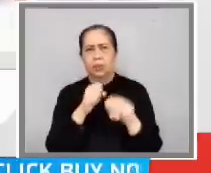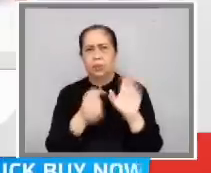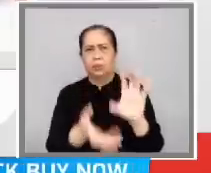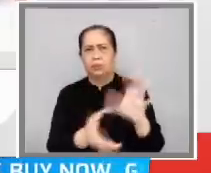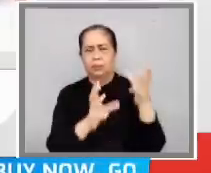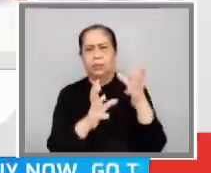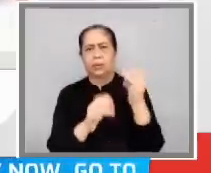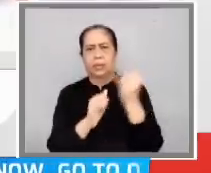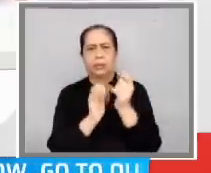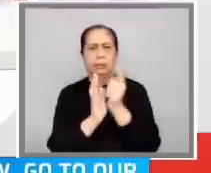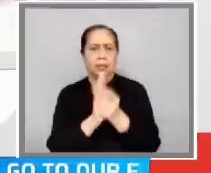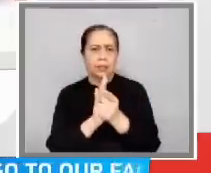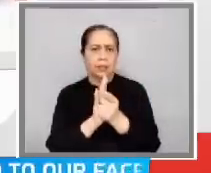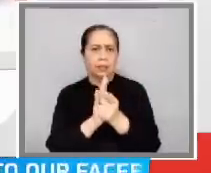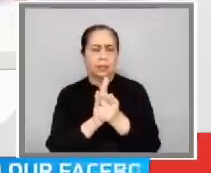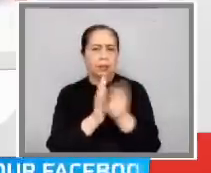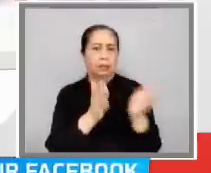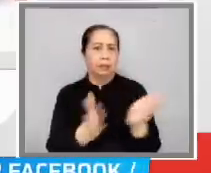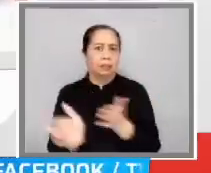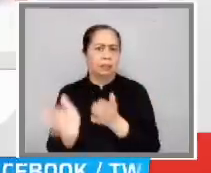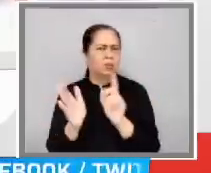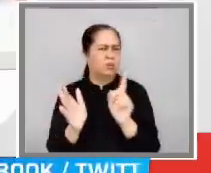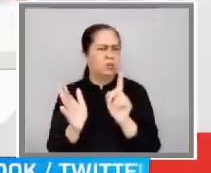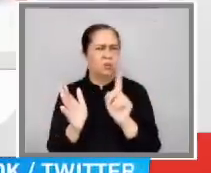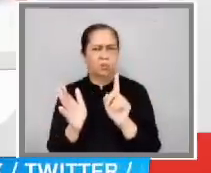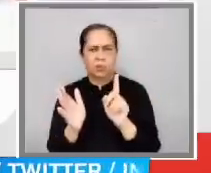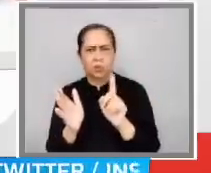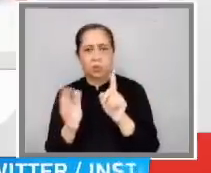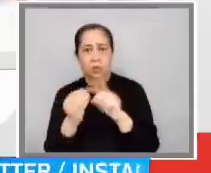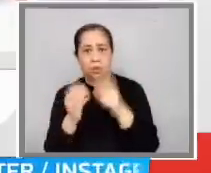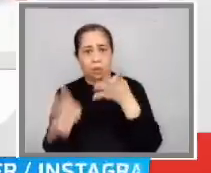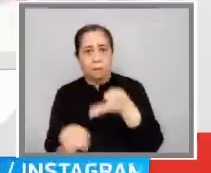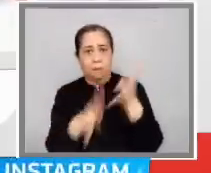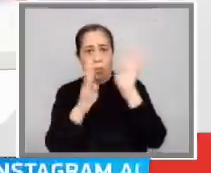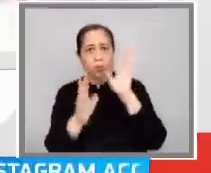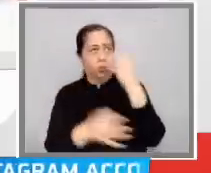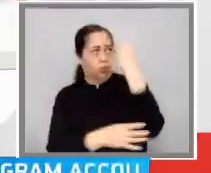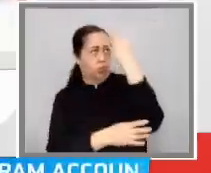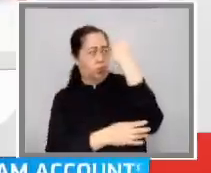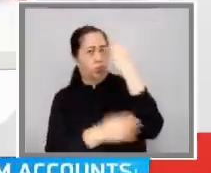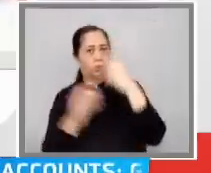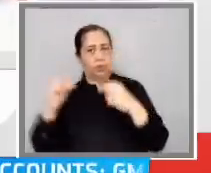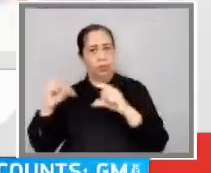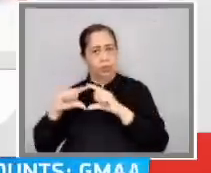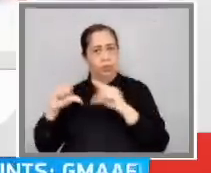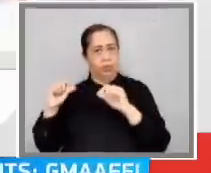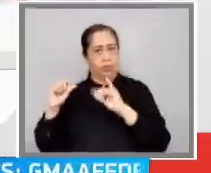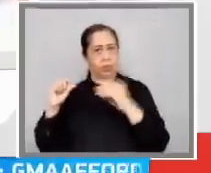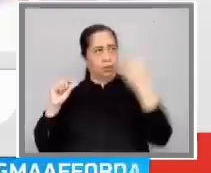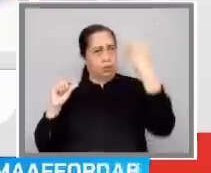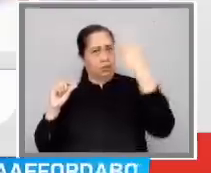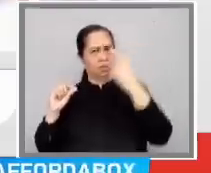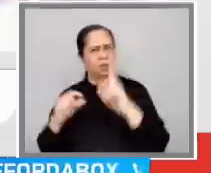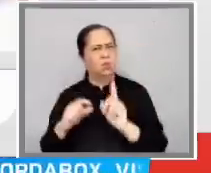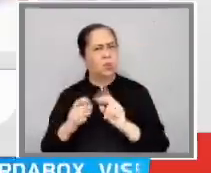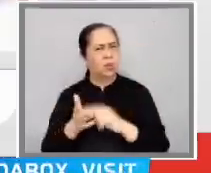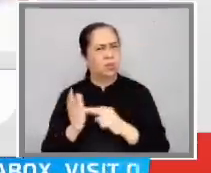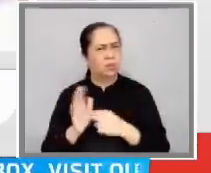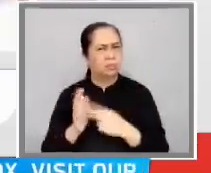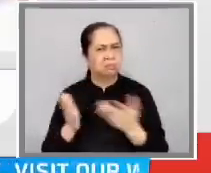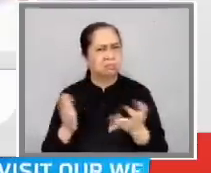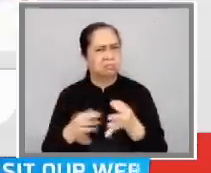na preparation. Ito yung pag-upload ng selfie na nire-require sila. Ano yung paliwanag niyo po